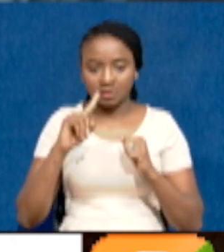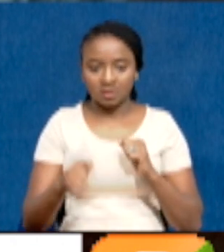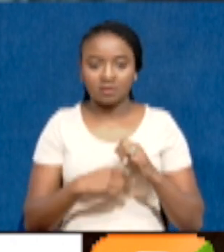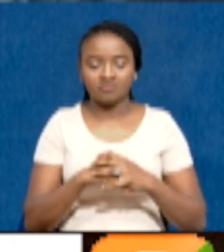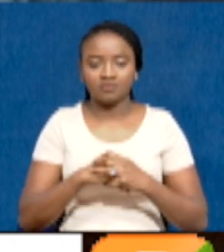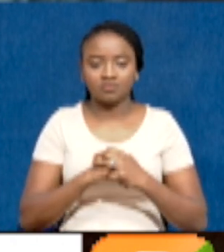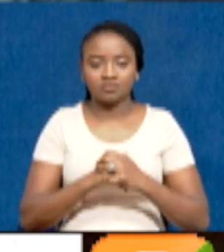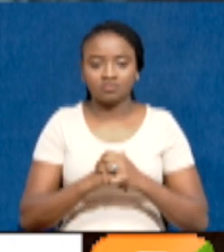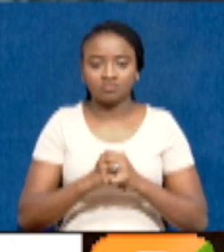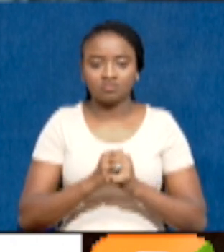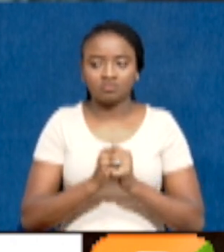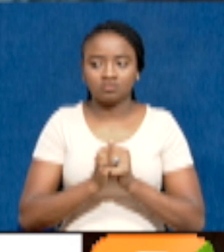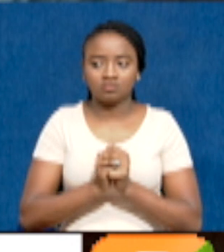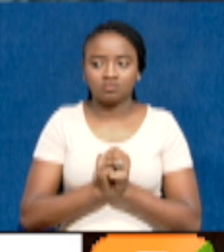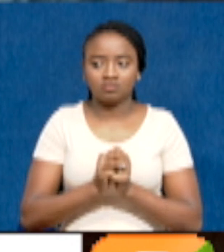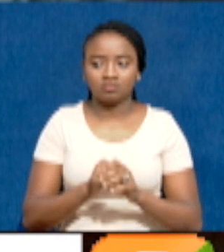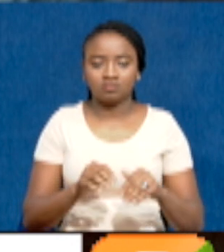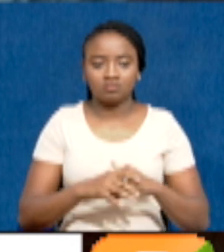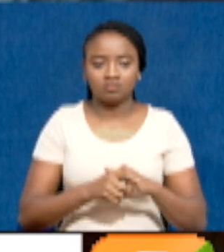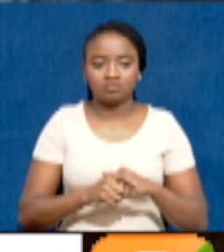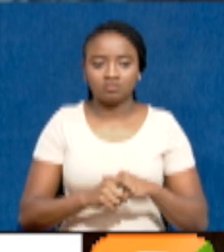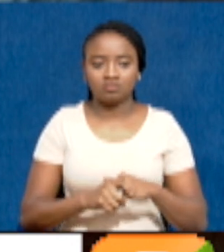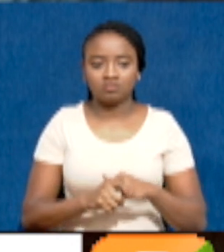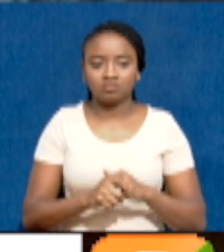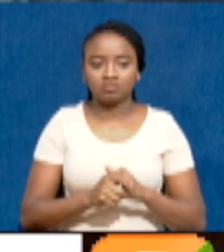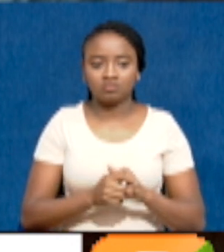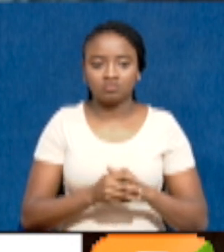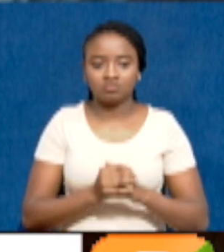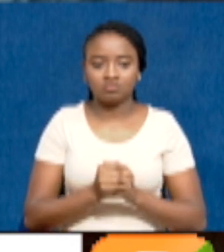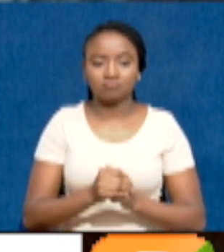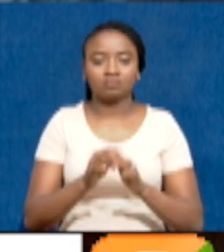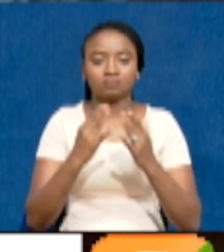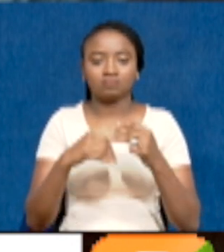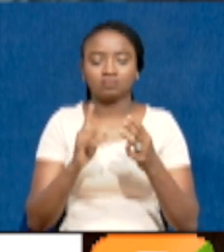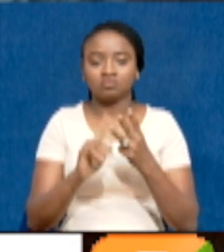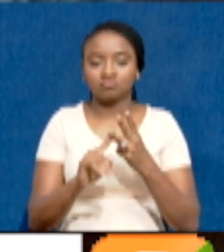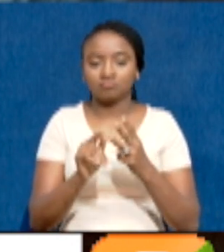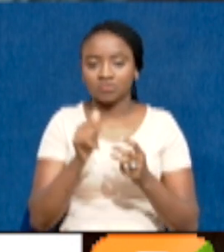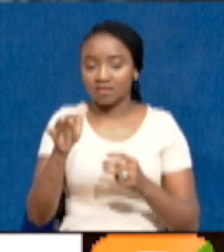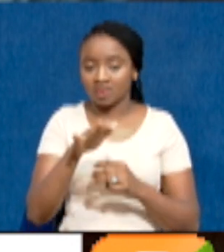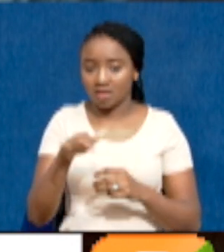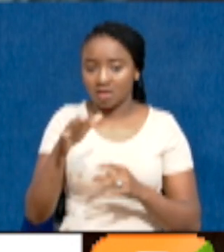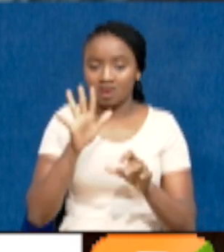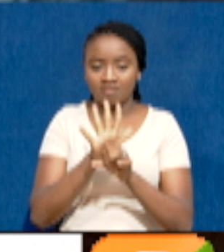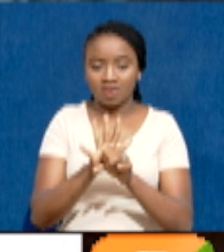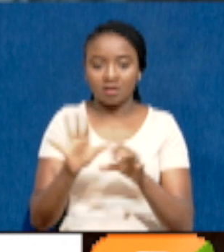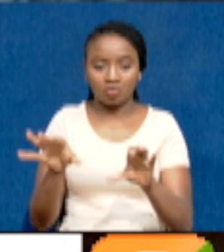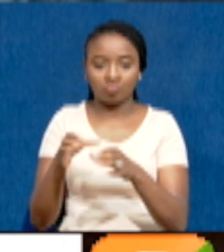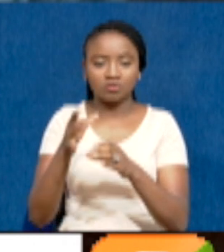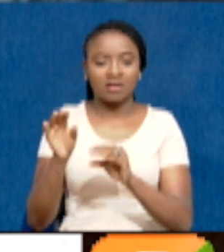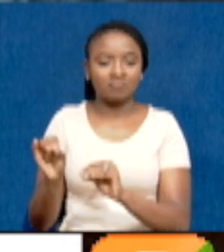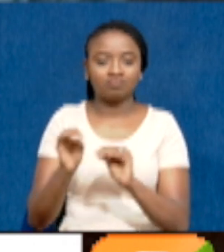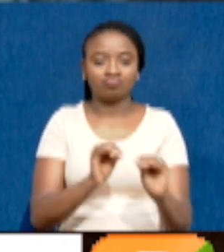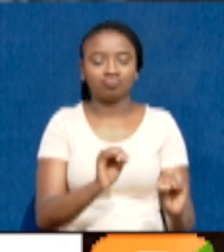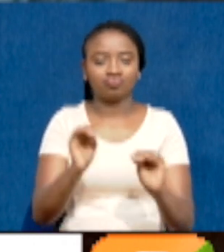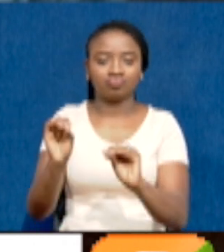517,238 ya vijana waliohitimu kushiriki katika kupiga kura. Kaskazini mwa nchi ambapo wengi ni jamii ya kuhamahama,